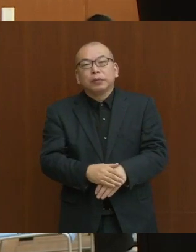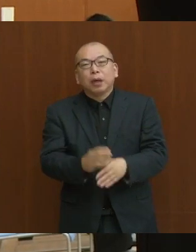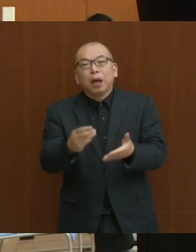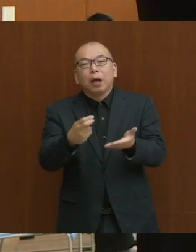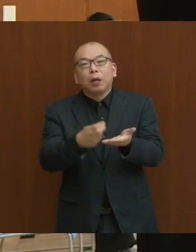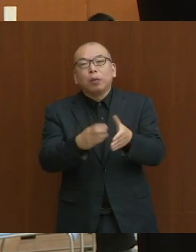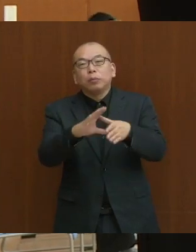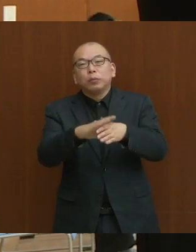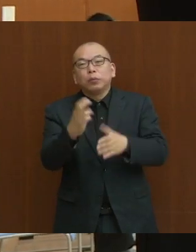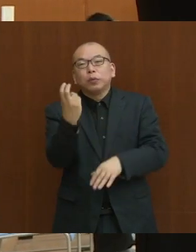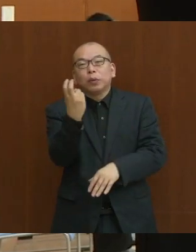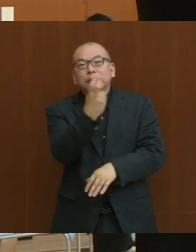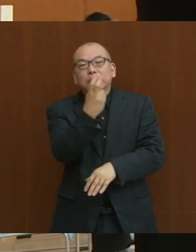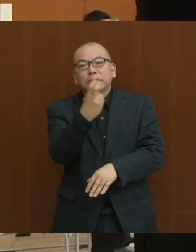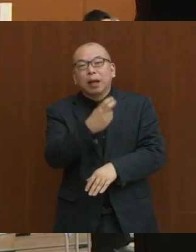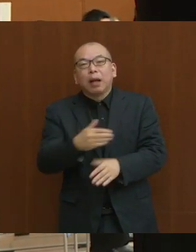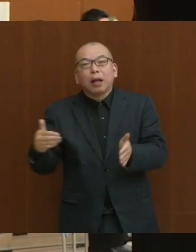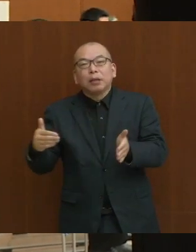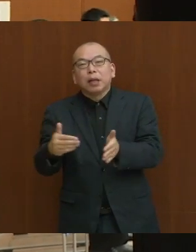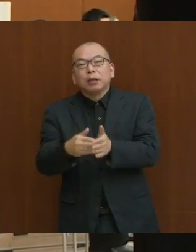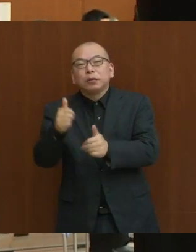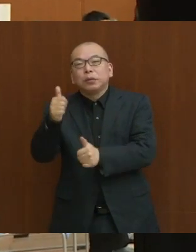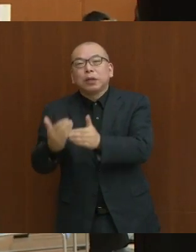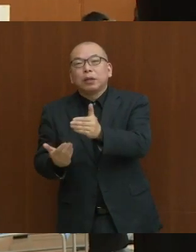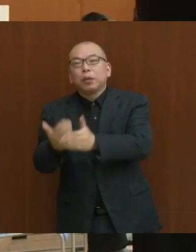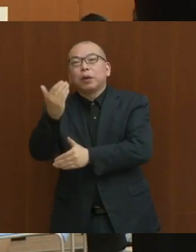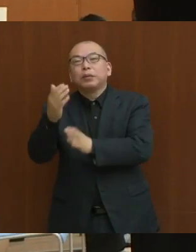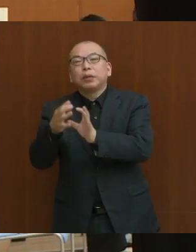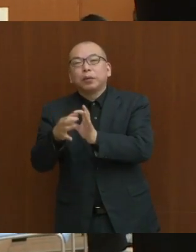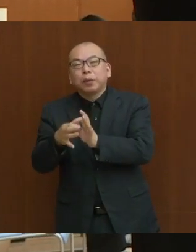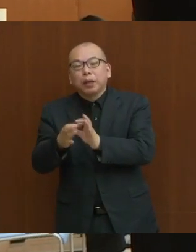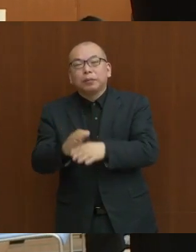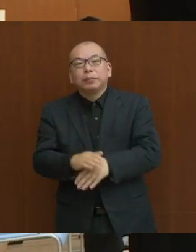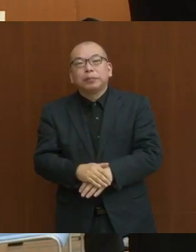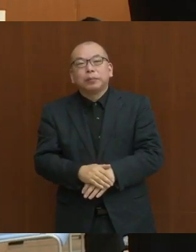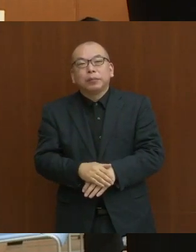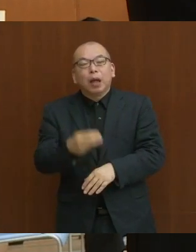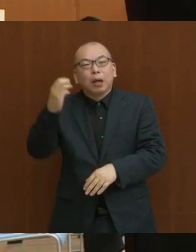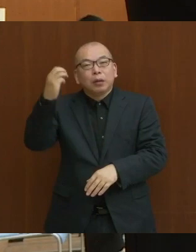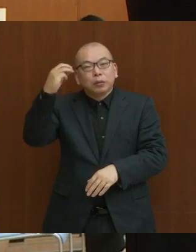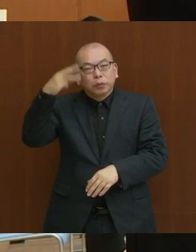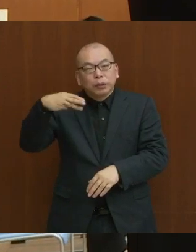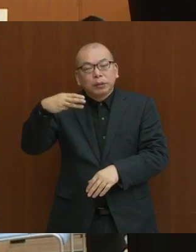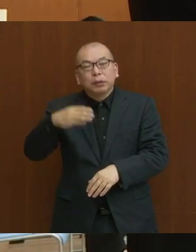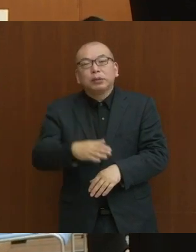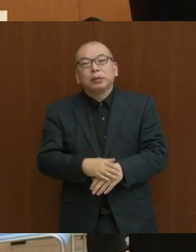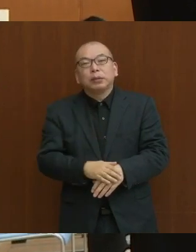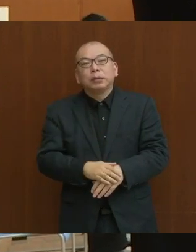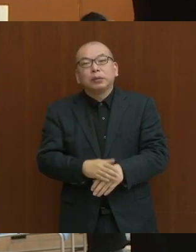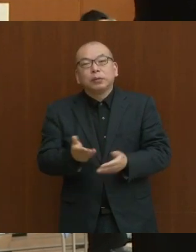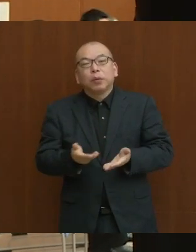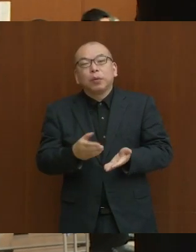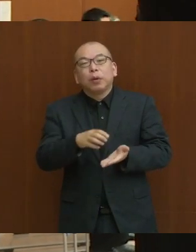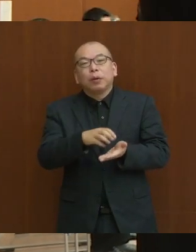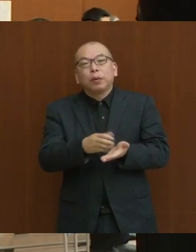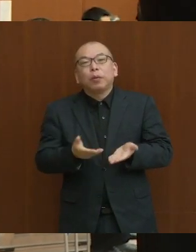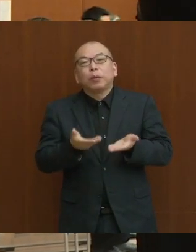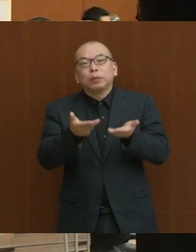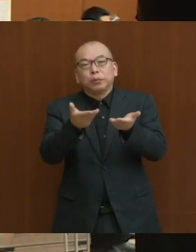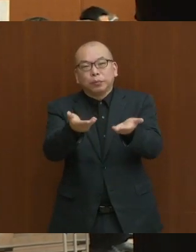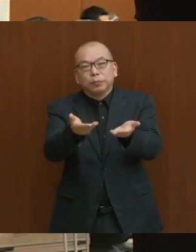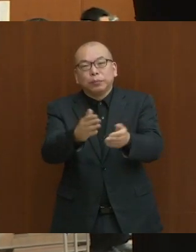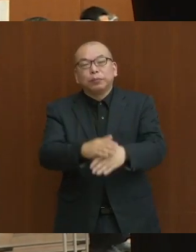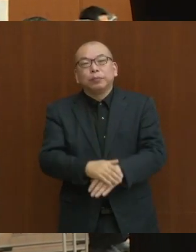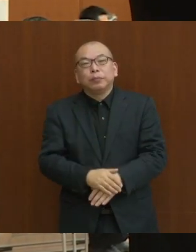文の審査及び最終試験に合格したので、修士、生物資源科学の学位を授与